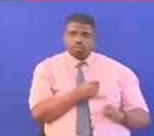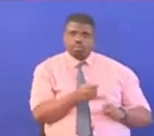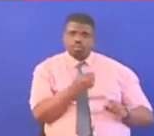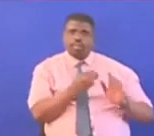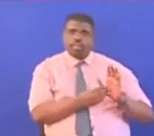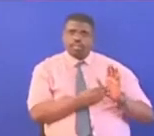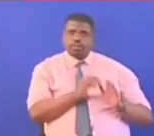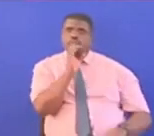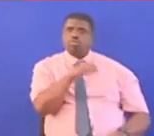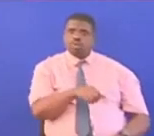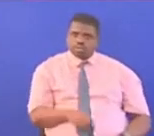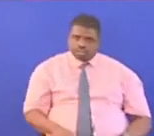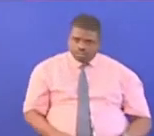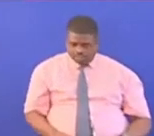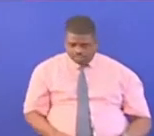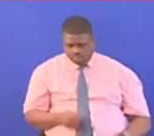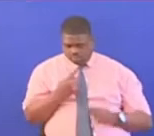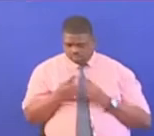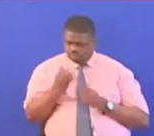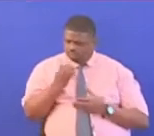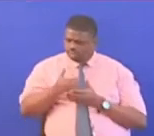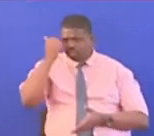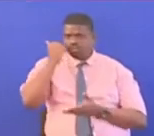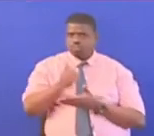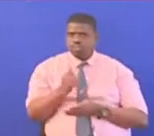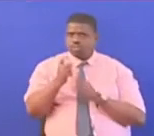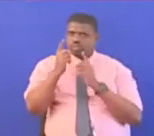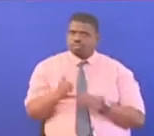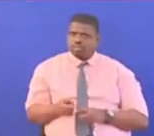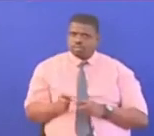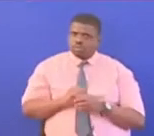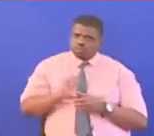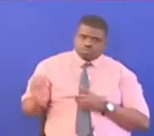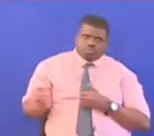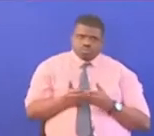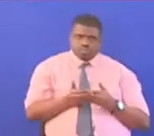mwaka. Kwa kweli yalikuwa ni maamuzi mabaya.